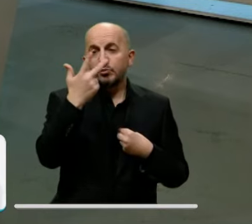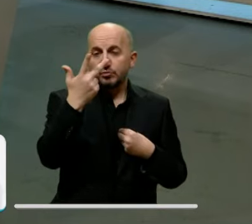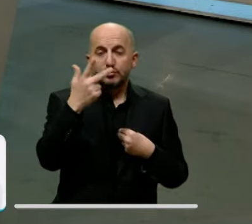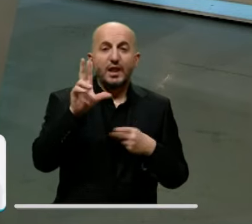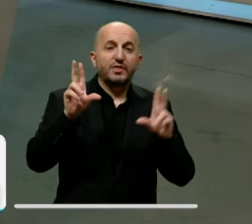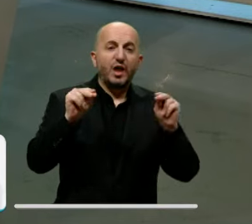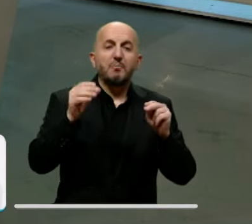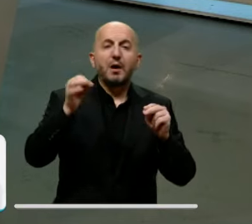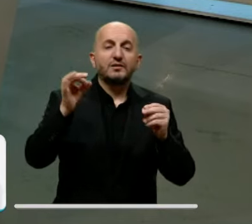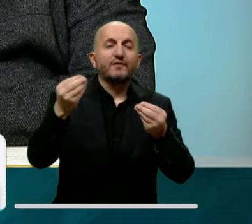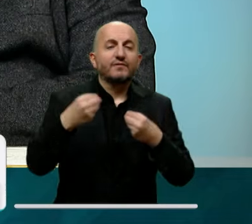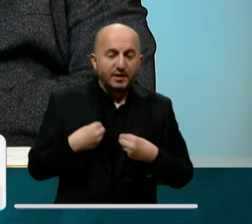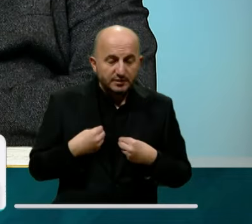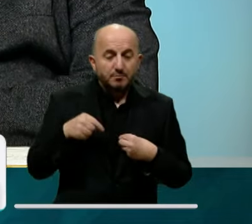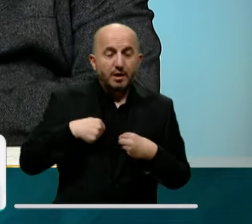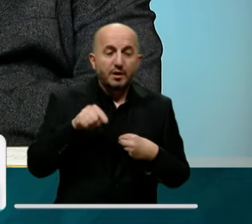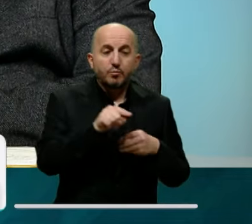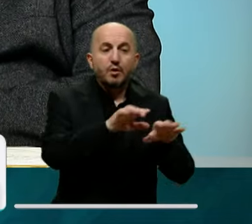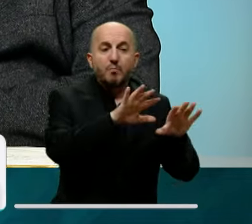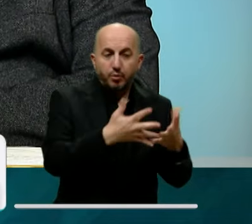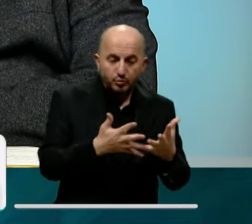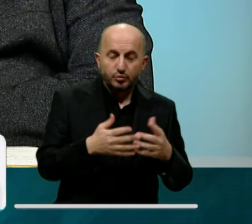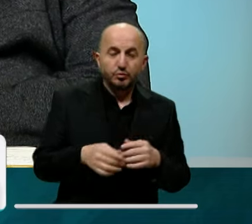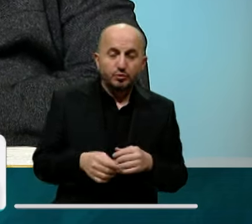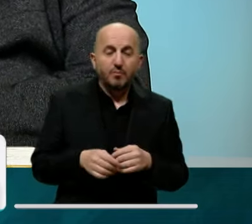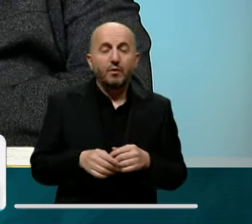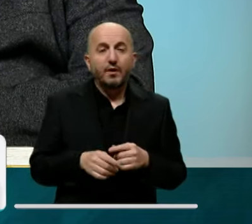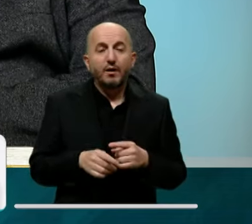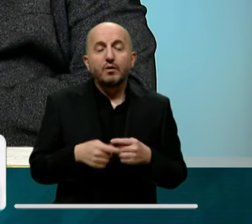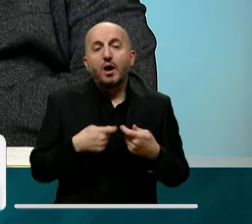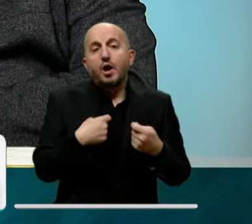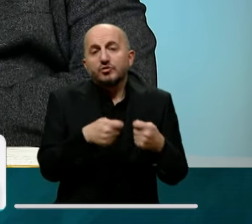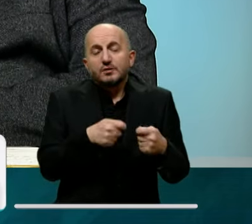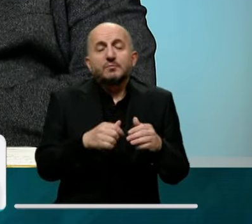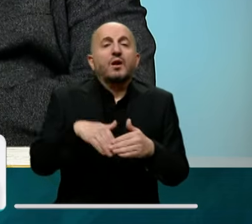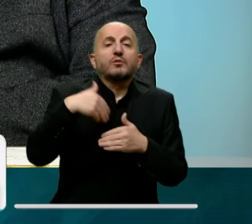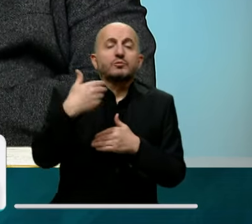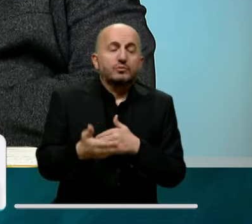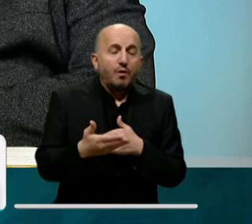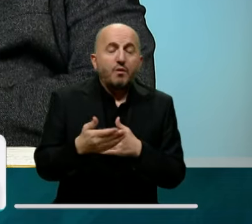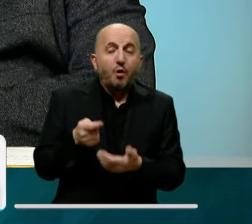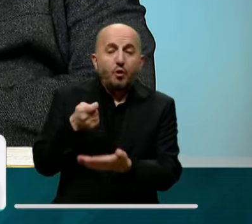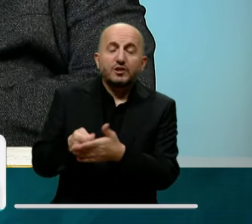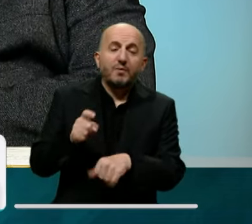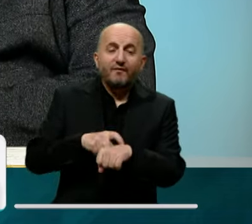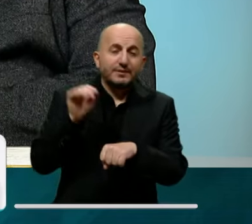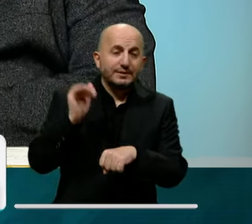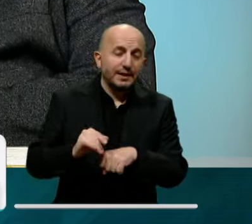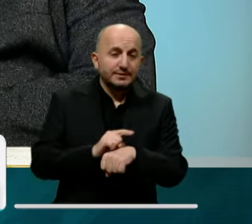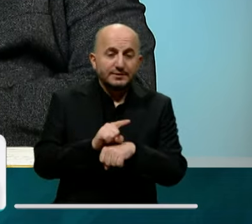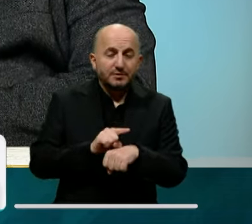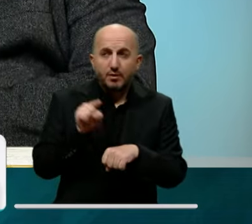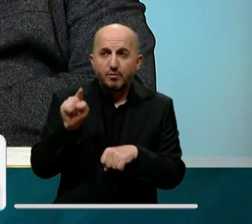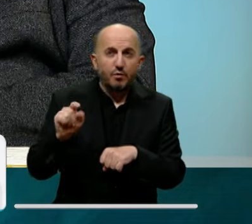altın verdiniz Ben de bunları bozdurdum Ondan sonra kullandım daha sonra ödeme vakti geldiğinde o